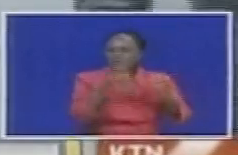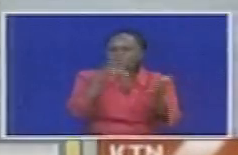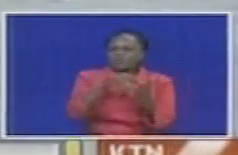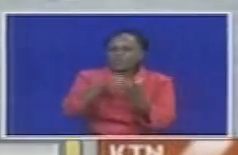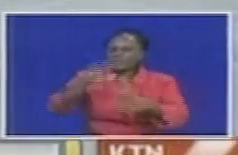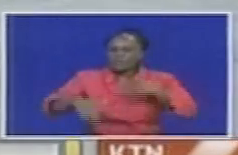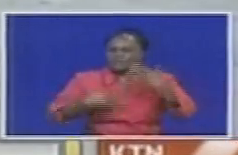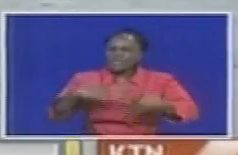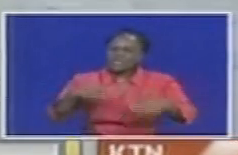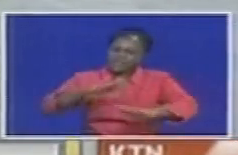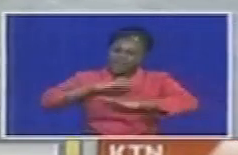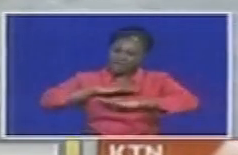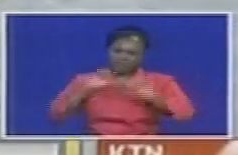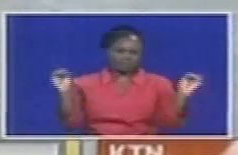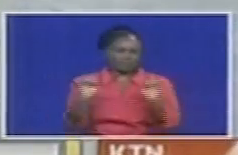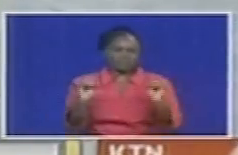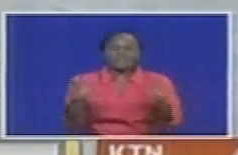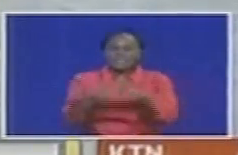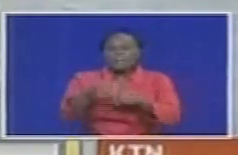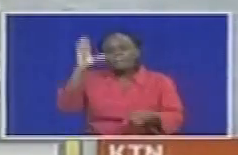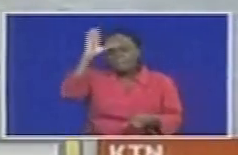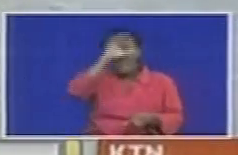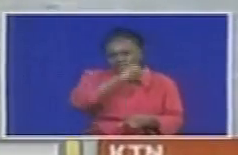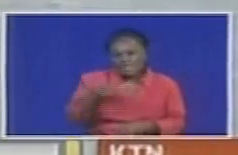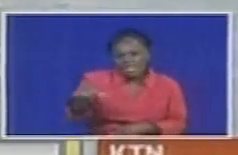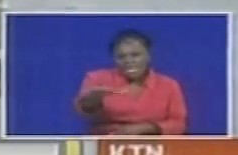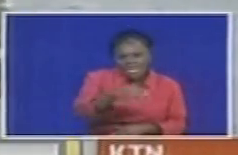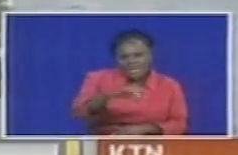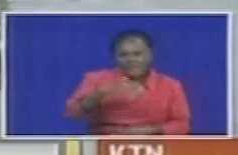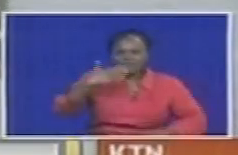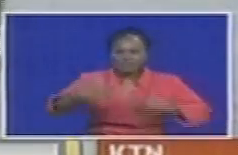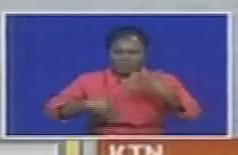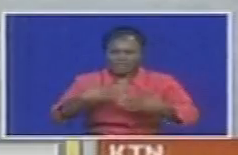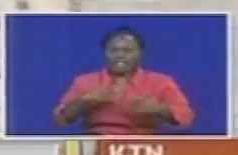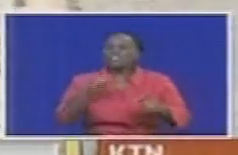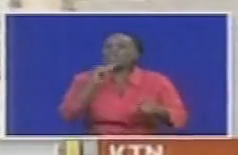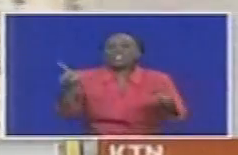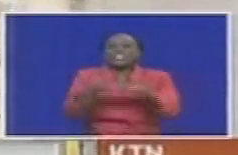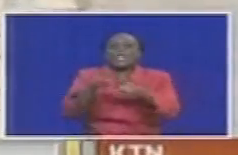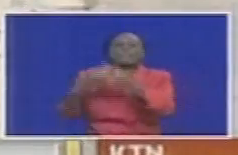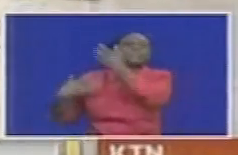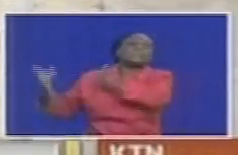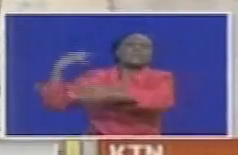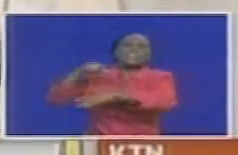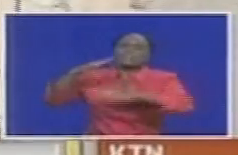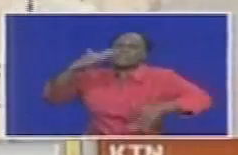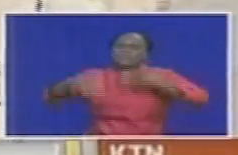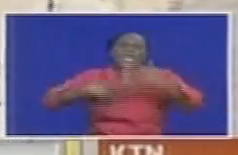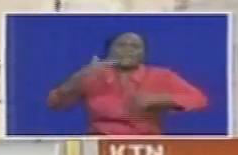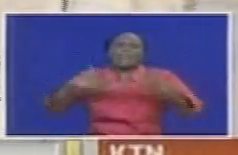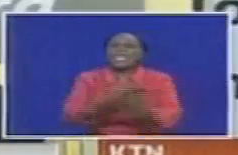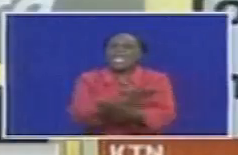kutocheza ipasavyo, huku wengi wakikosa mahali pa kucheza ikilinganishwa na zamani ambapo watoto walikuwa na michezo ya kila aina nafasi